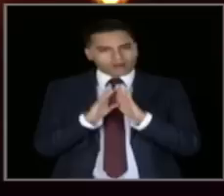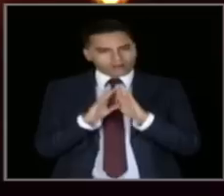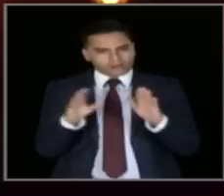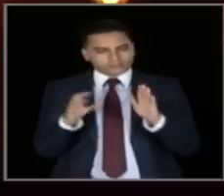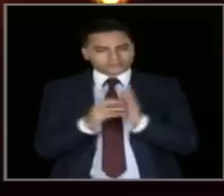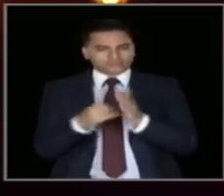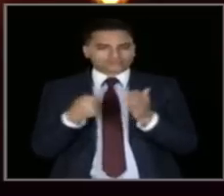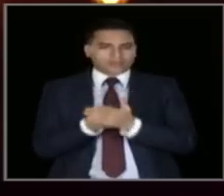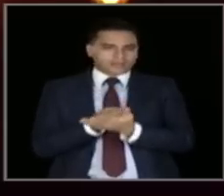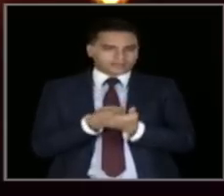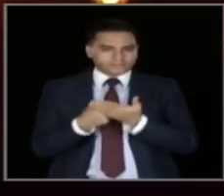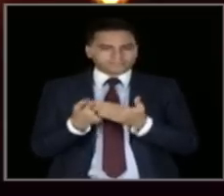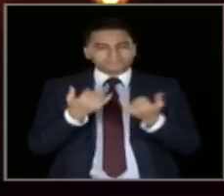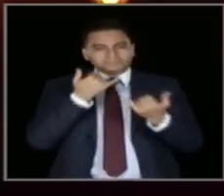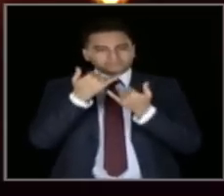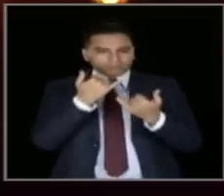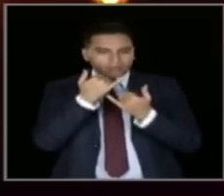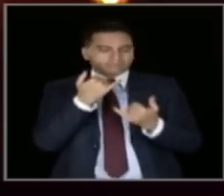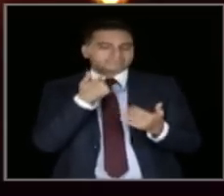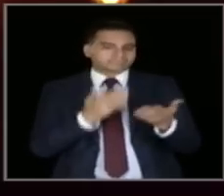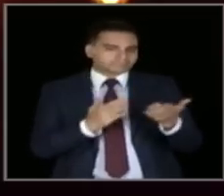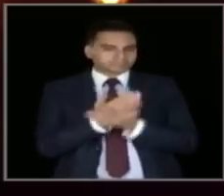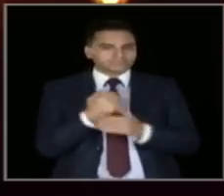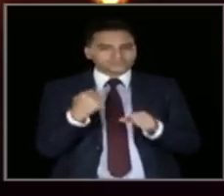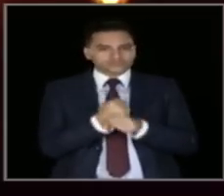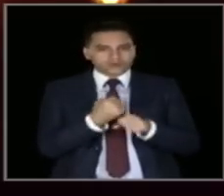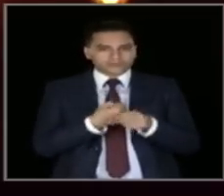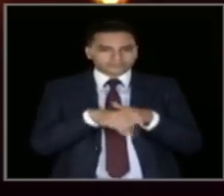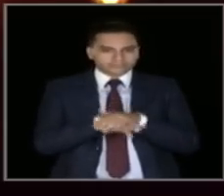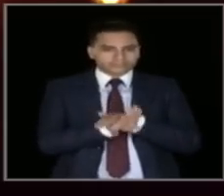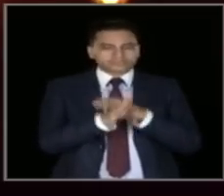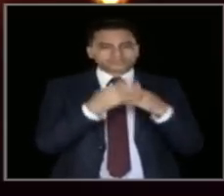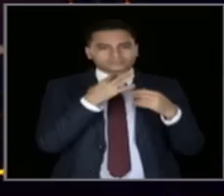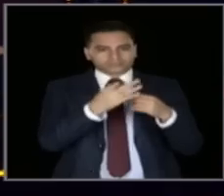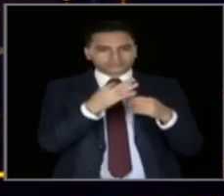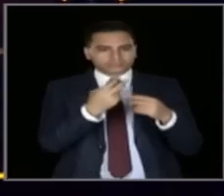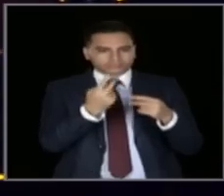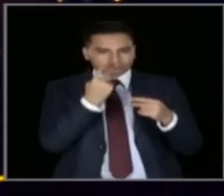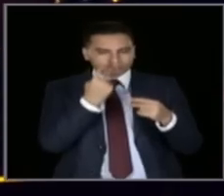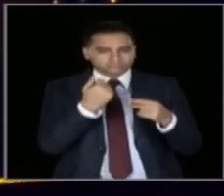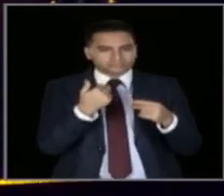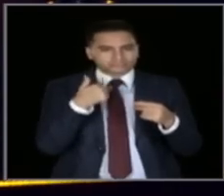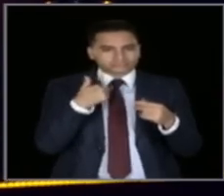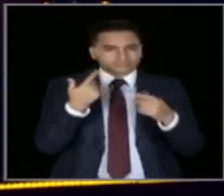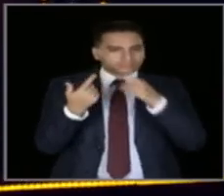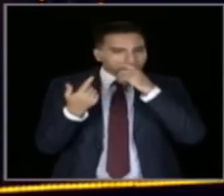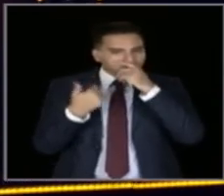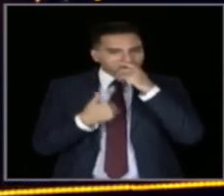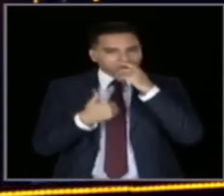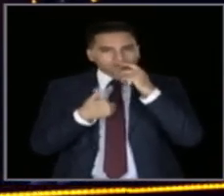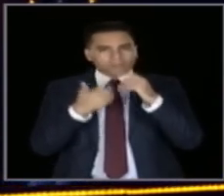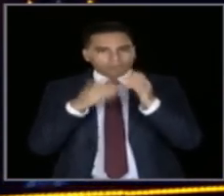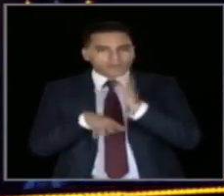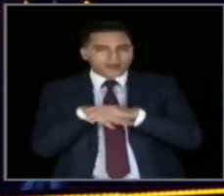قسم اتصالات وحابب القسم قوي. واول ما دخلت المجال كانوا يعني مش حاسين انا